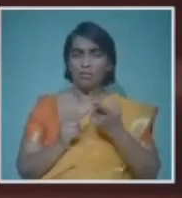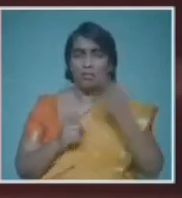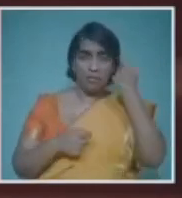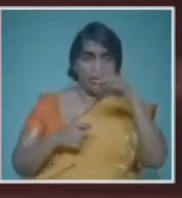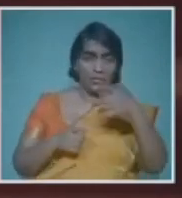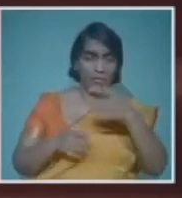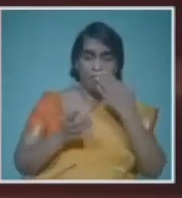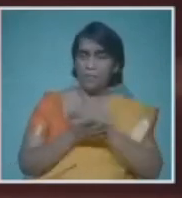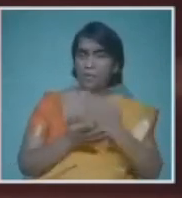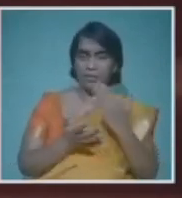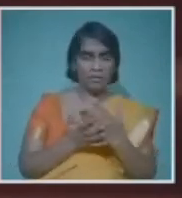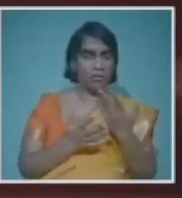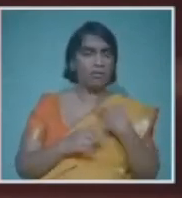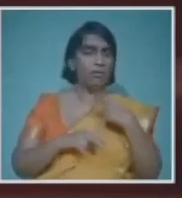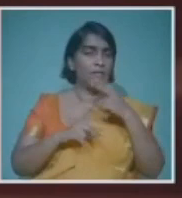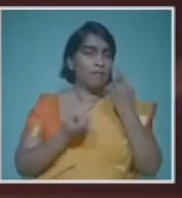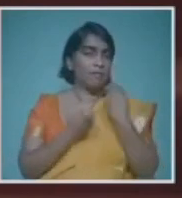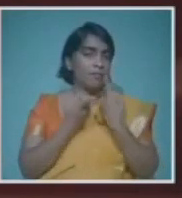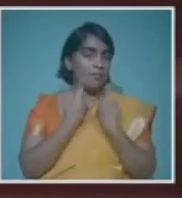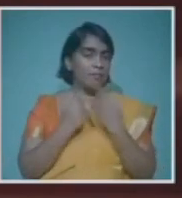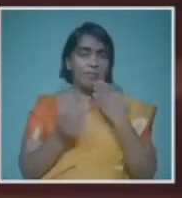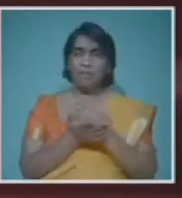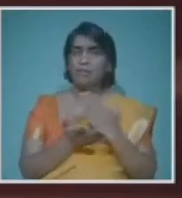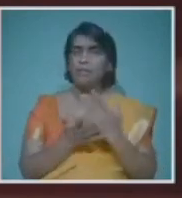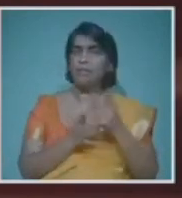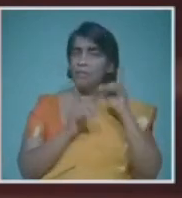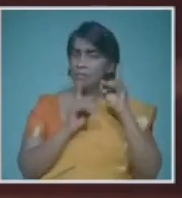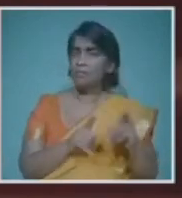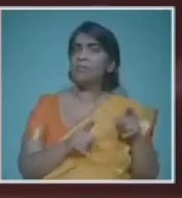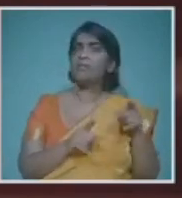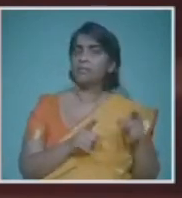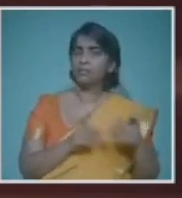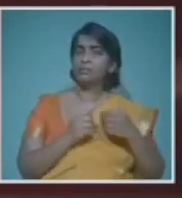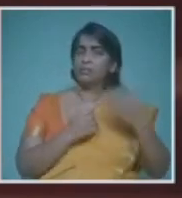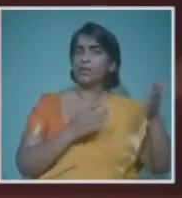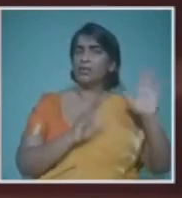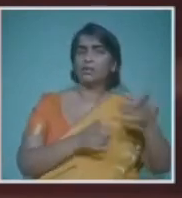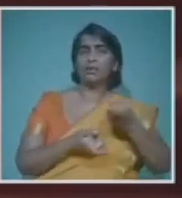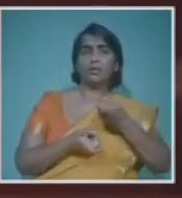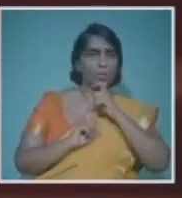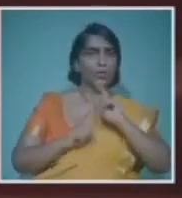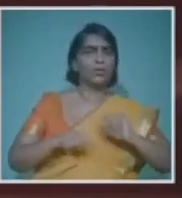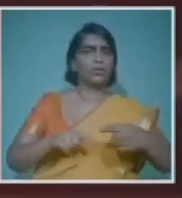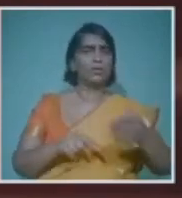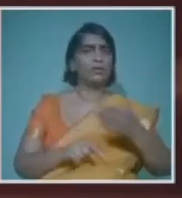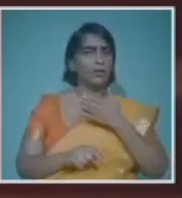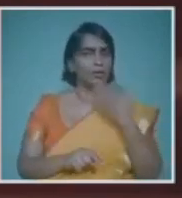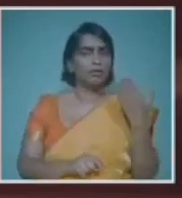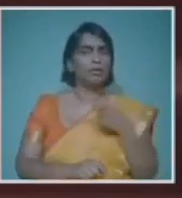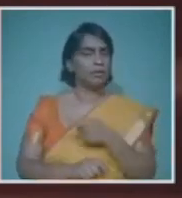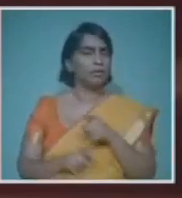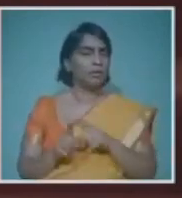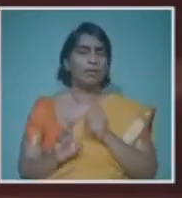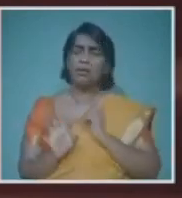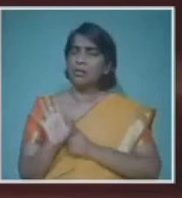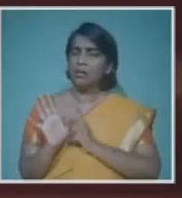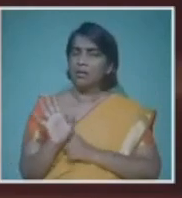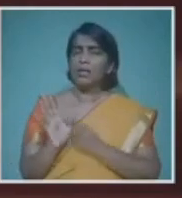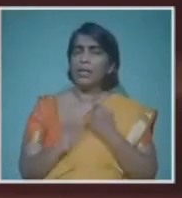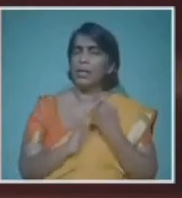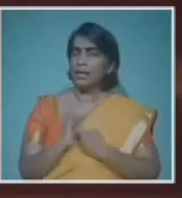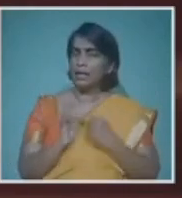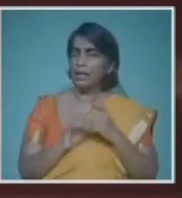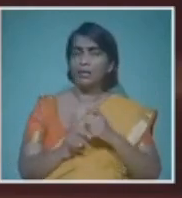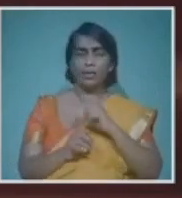නම් පරීක්ෂණවලට බාධාවක් නොවෙනවා නම් එහෙම අය එළියේ තියාගෙන නඩු අහන්න පුළුවන්. එහෙම තියෙද්දී හැම විටම නීතිපති